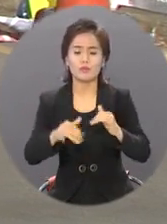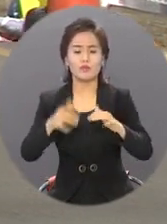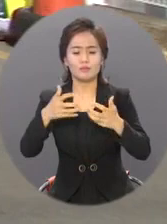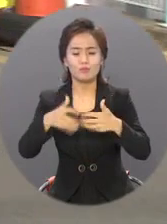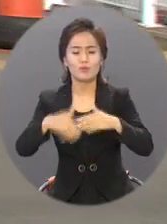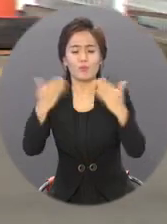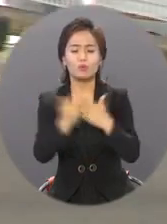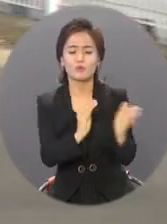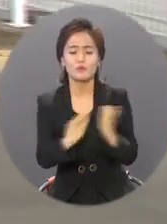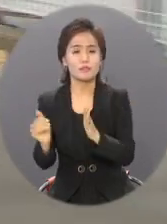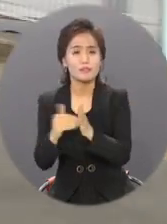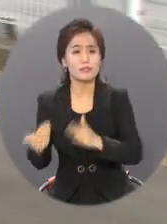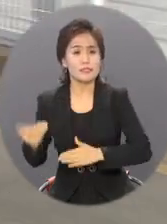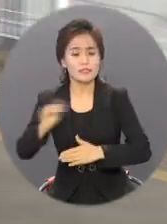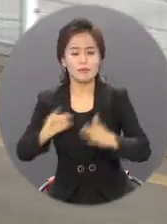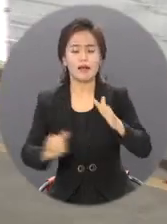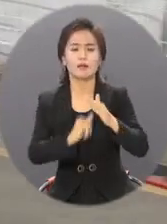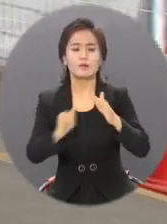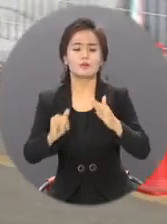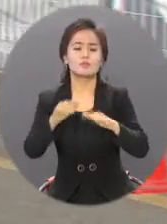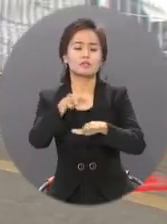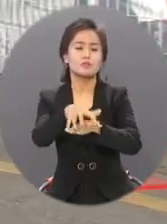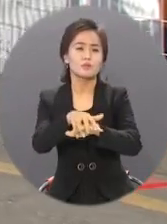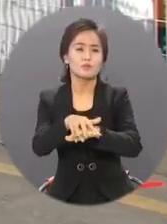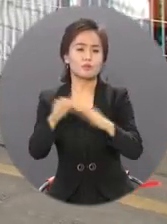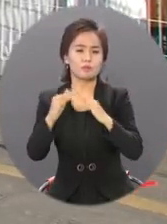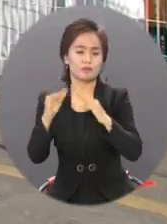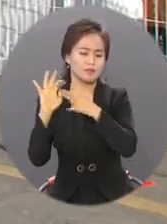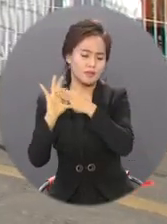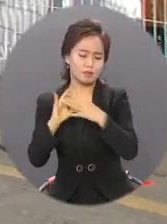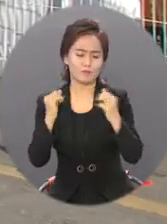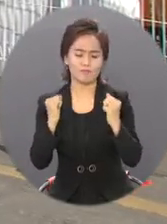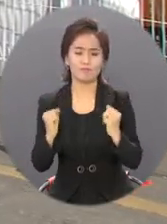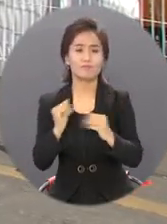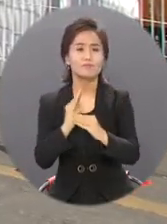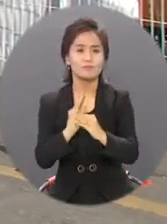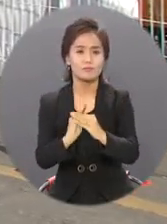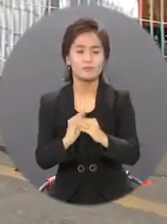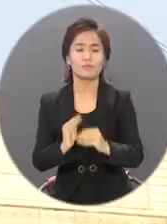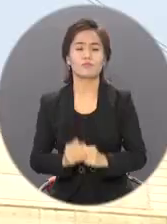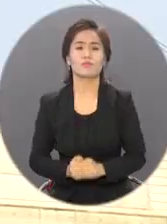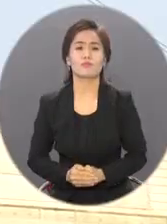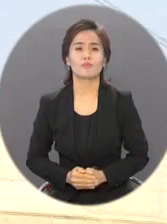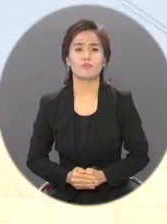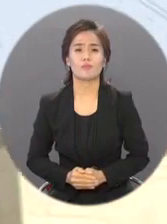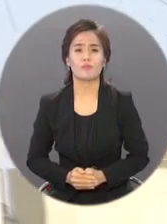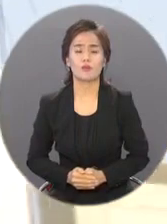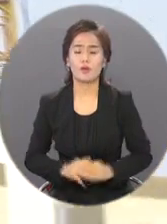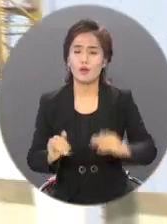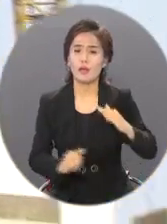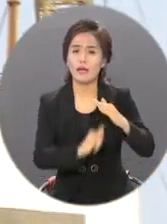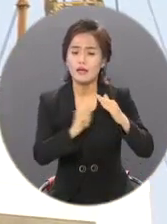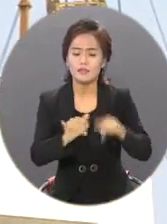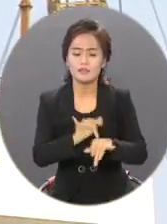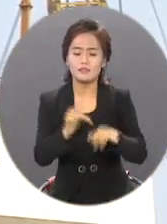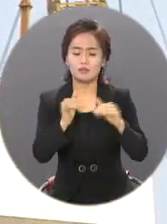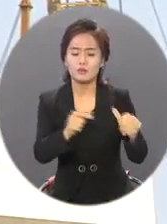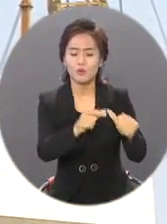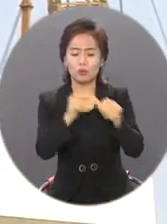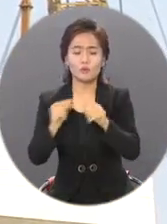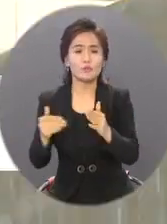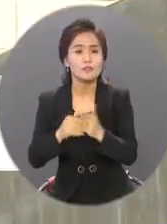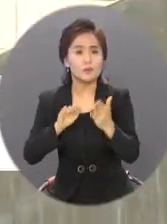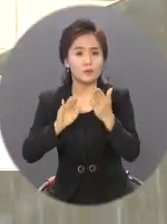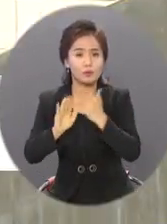모두 철수 했지만 가족들은 2보 텐트에서 사고현장을 여전히 지키고 있습니다 가족들은 실종자 구조 가